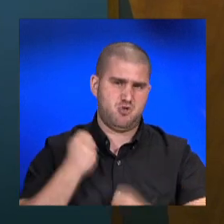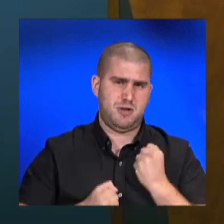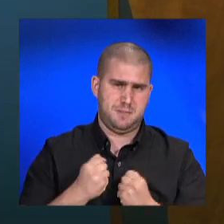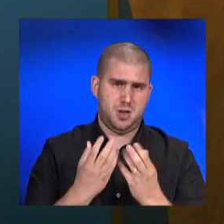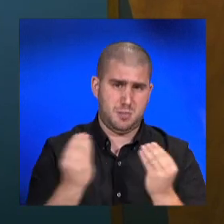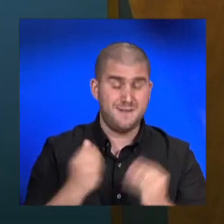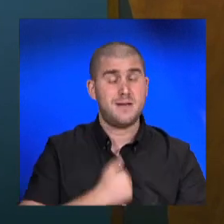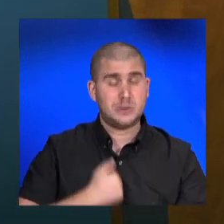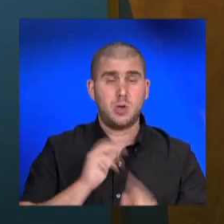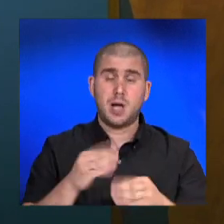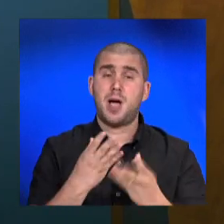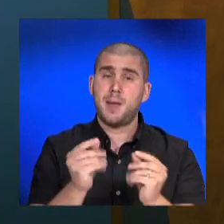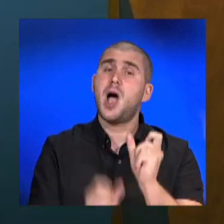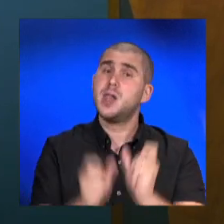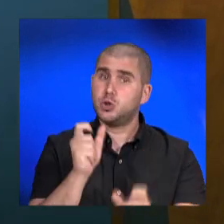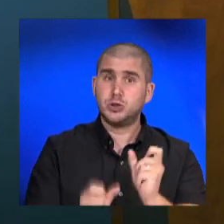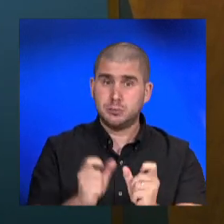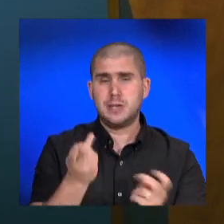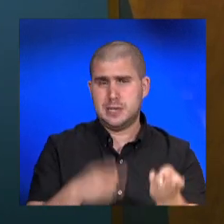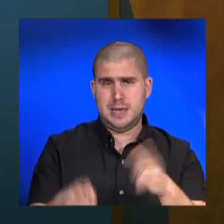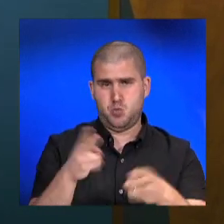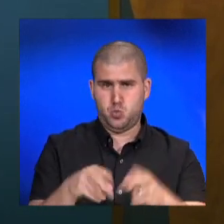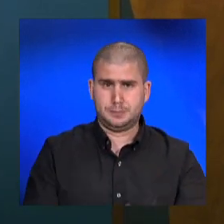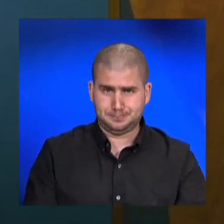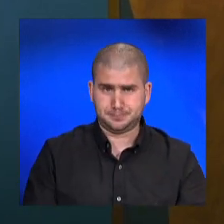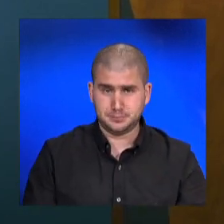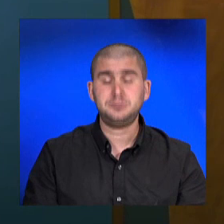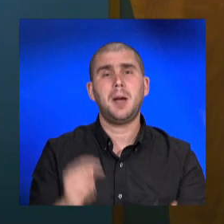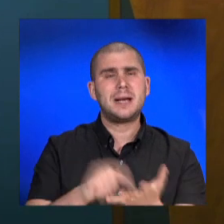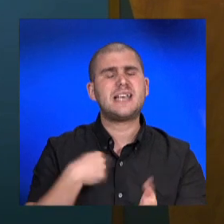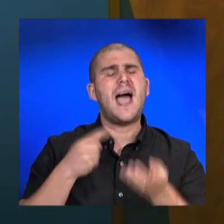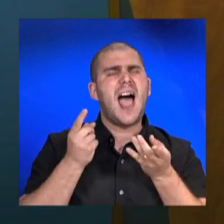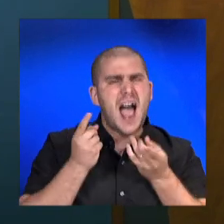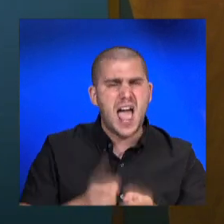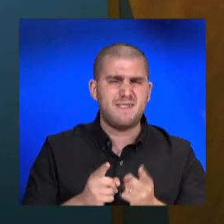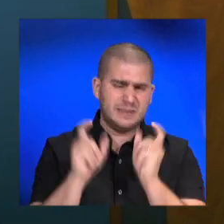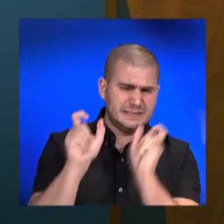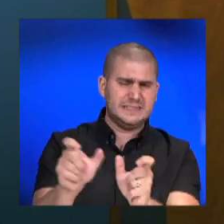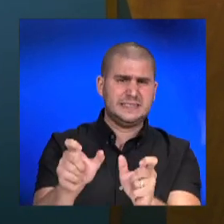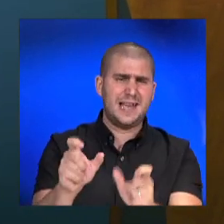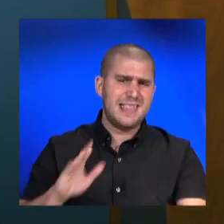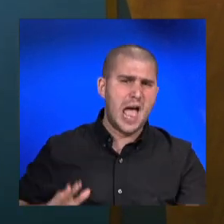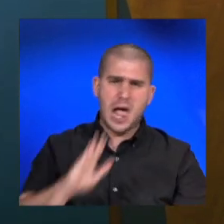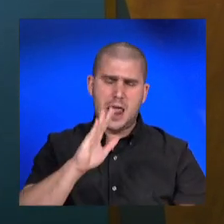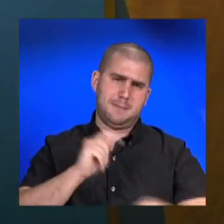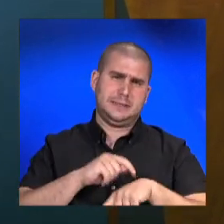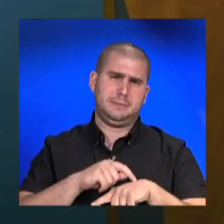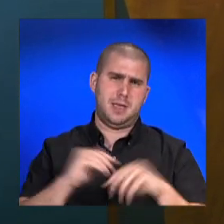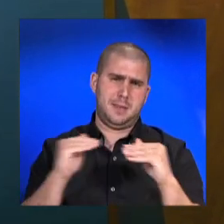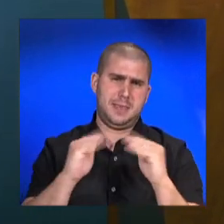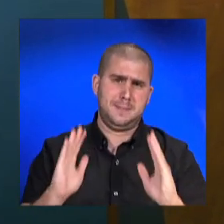אנשים שימותו. ולכן אנחנו חייבים לעצור את הגידול הזה בזמן. אם זה